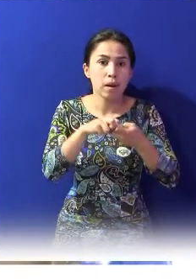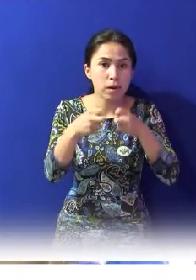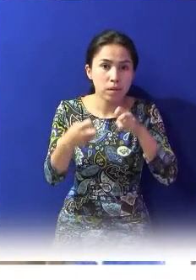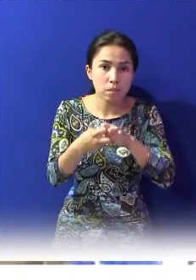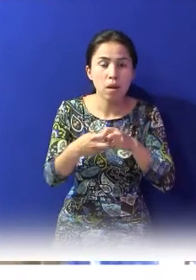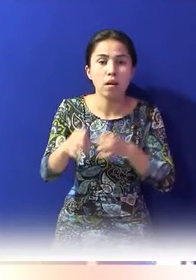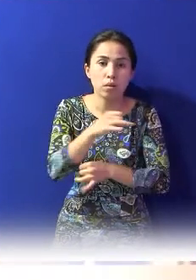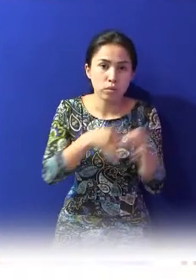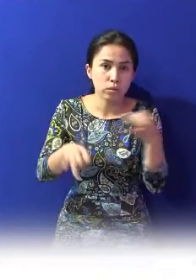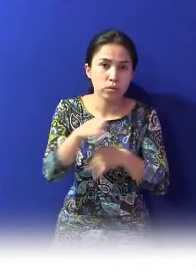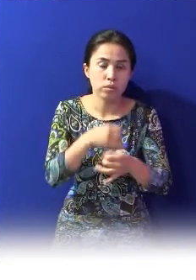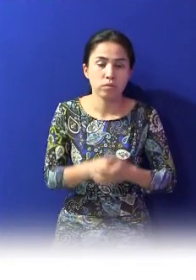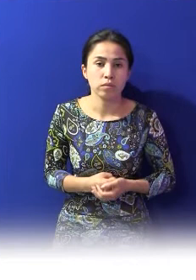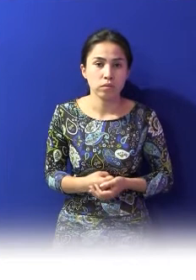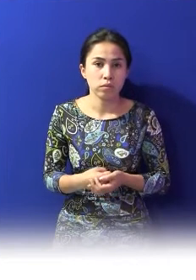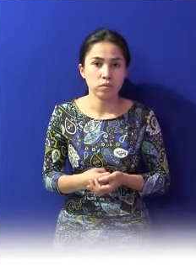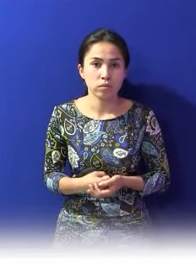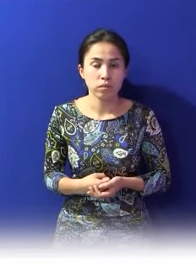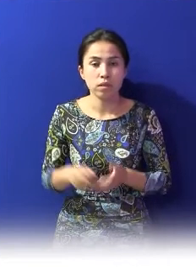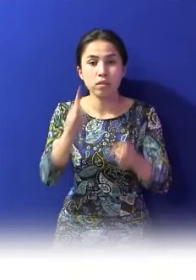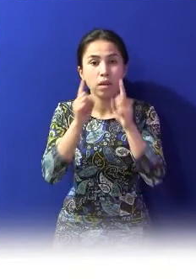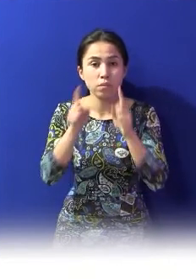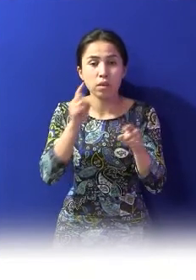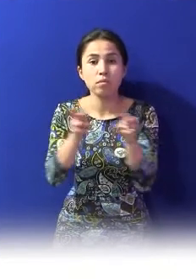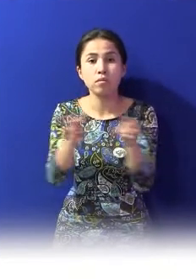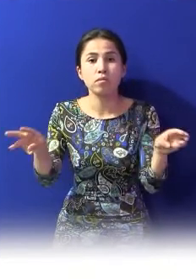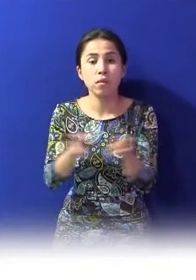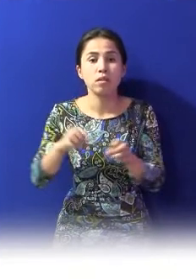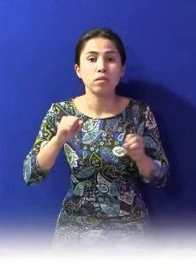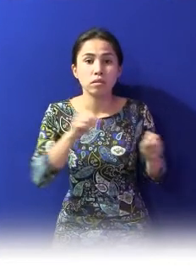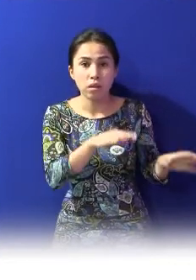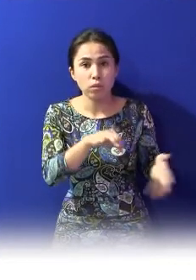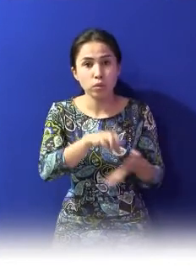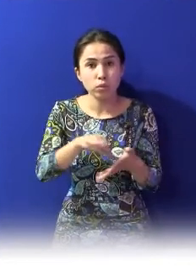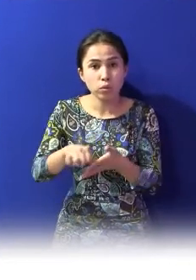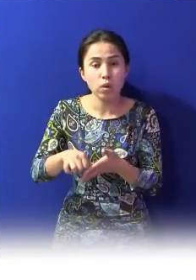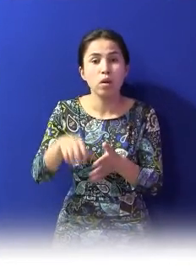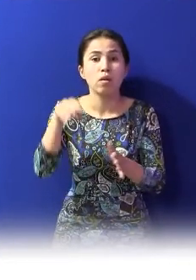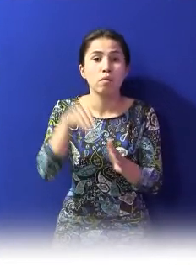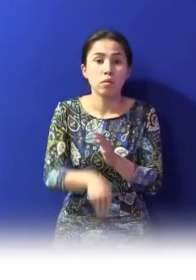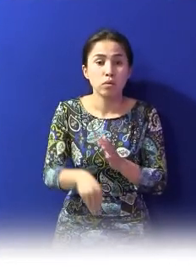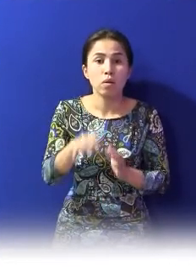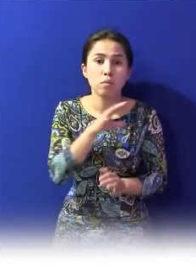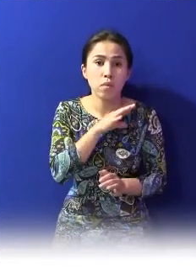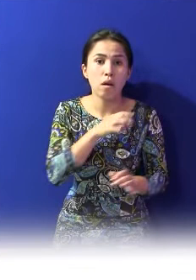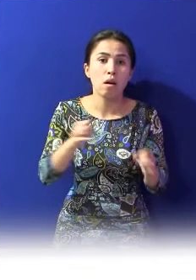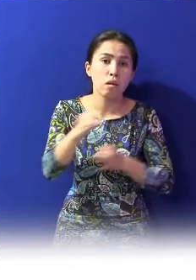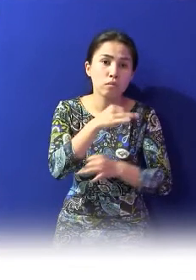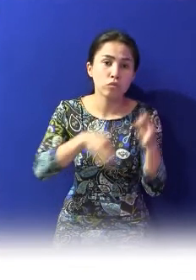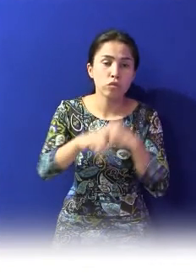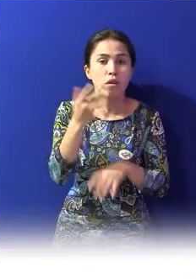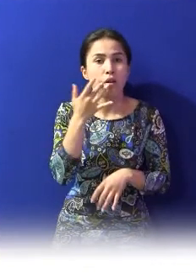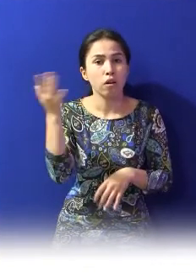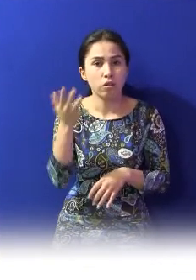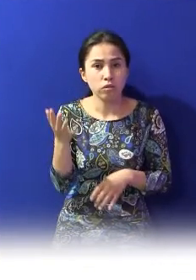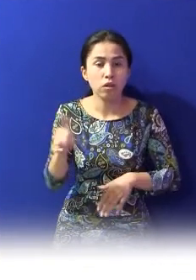бірігіп, онымен жұмыс істеу керек. Келісімшарт бар, олар өзіне алған міндеттемелерін орындау керек. Екінші